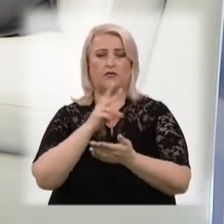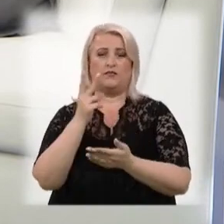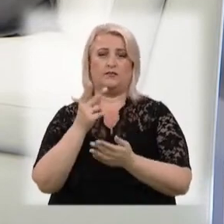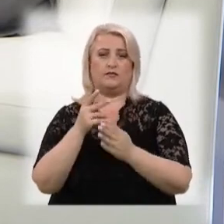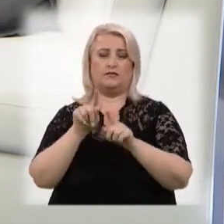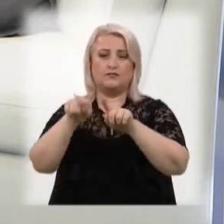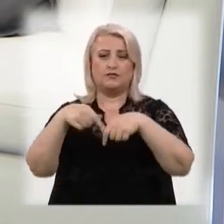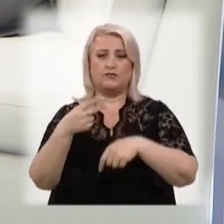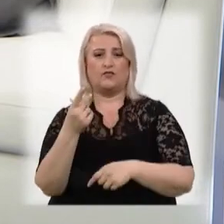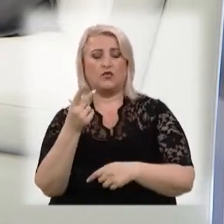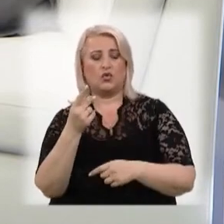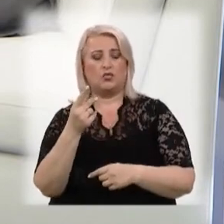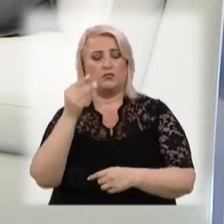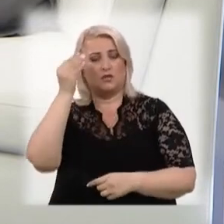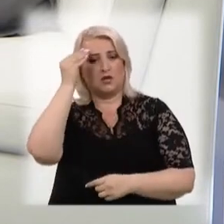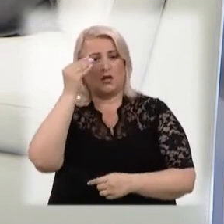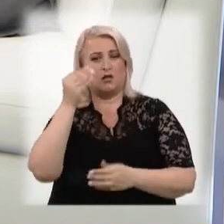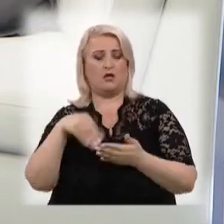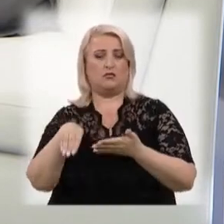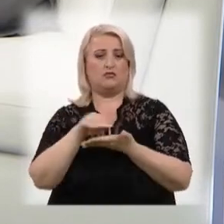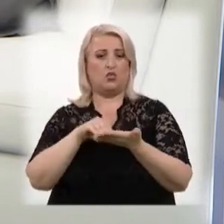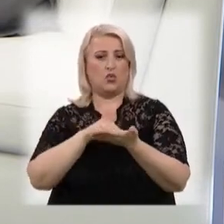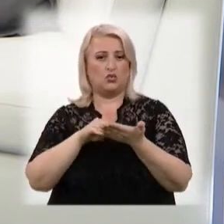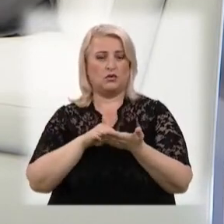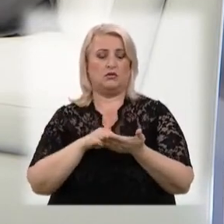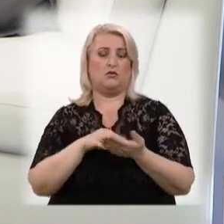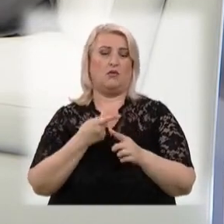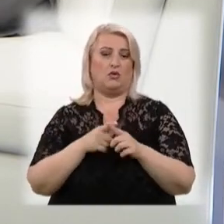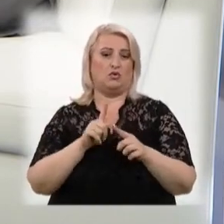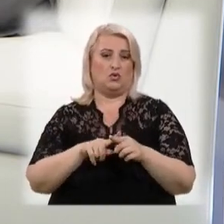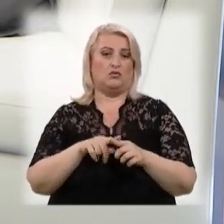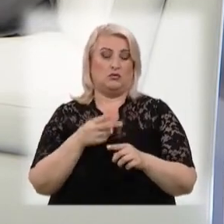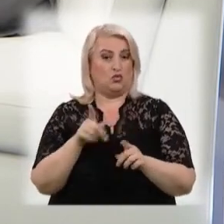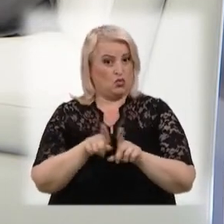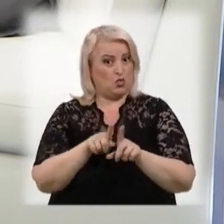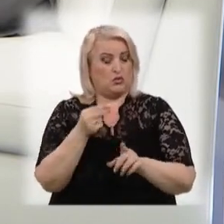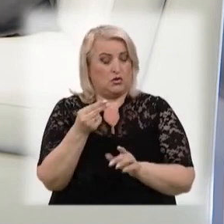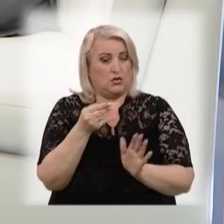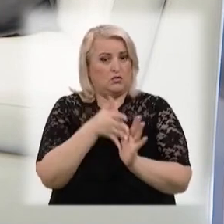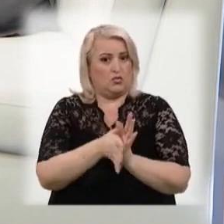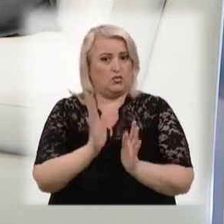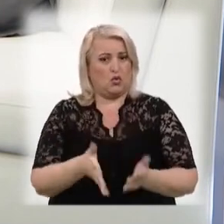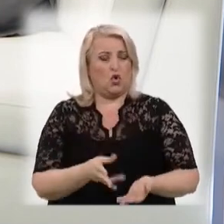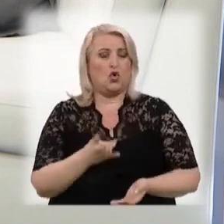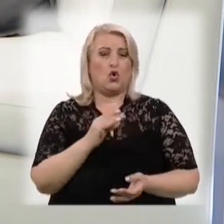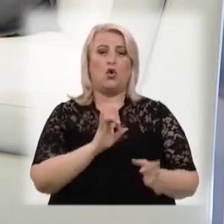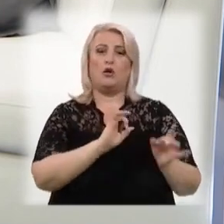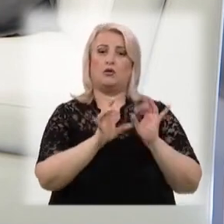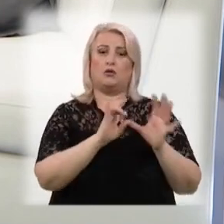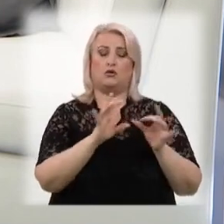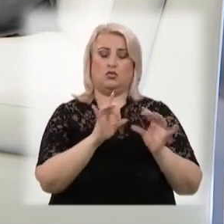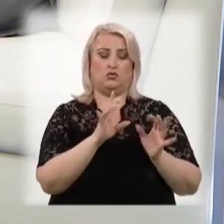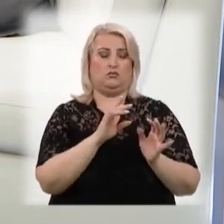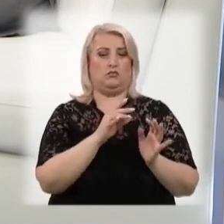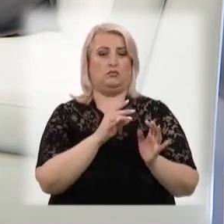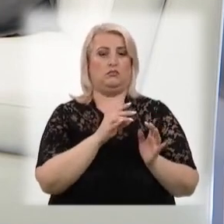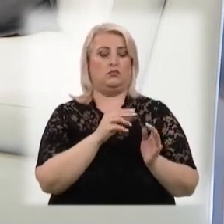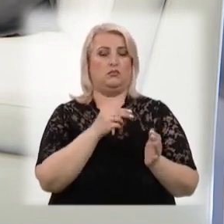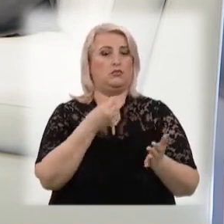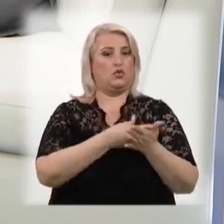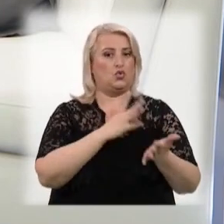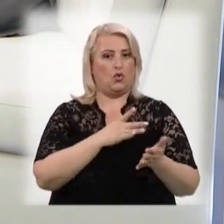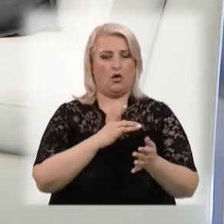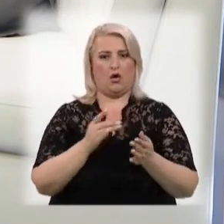opinie de consultanți care sunt dar îmi intermediară care iarăși o să te coste dar bun Nu Te Costă publicitatea te costă consultanța good